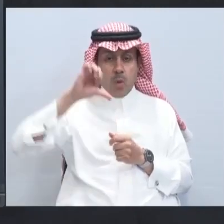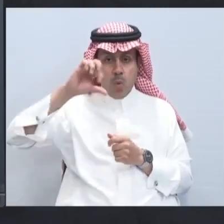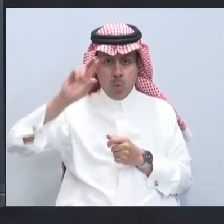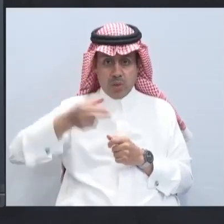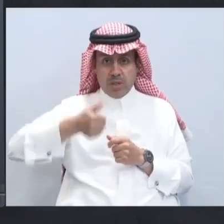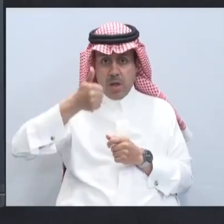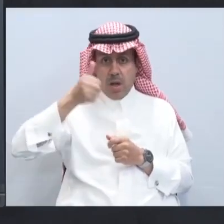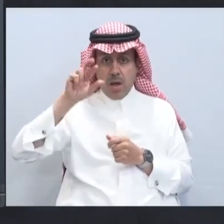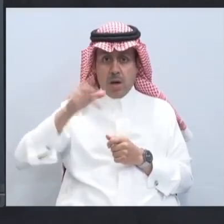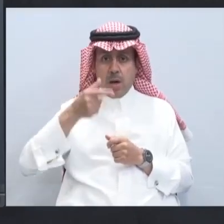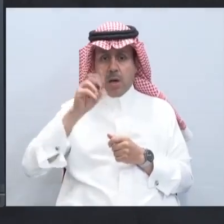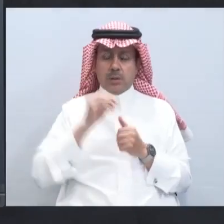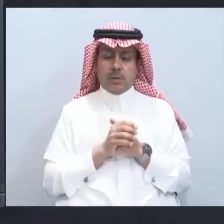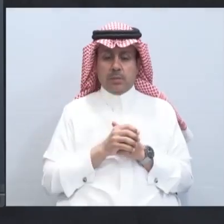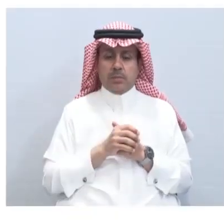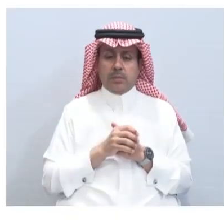في الوزارات